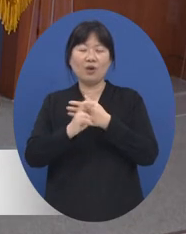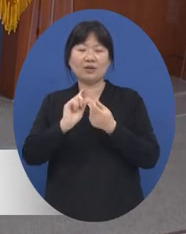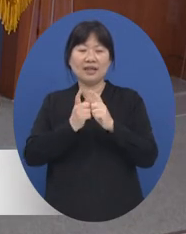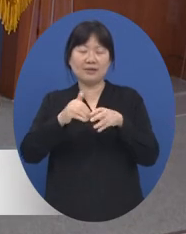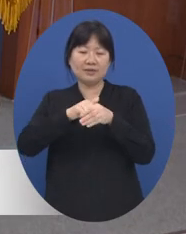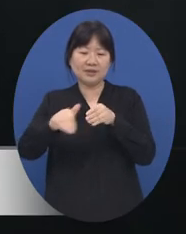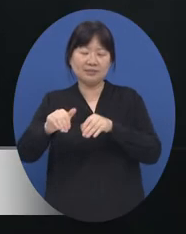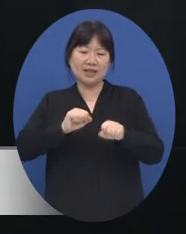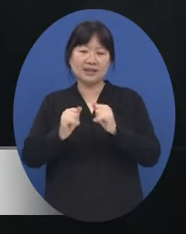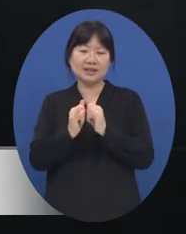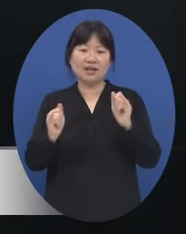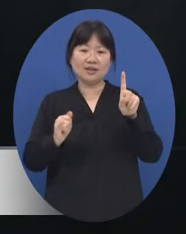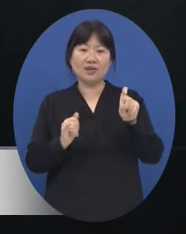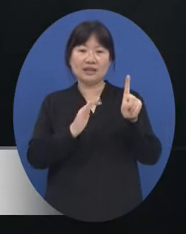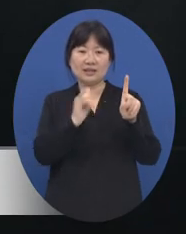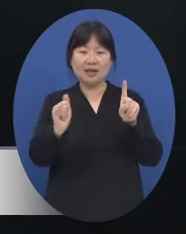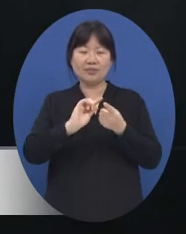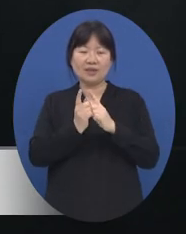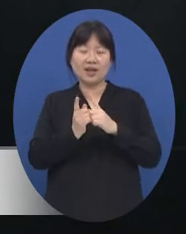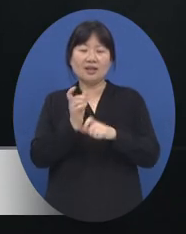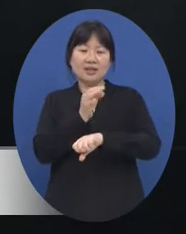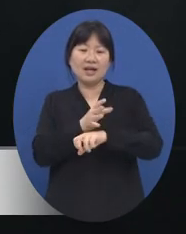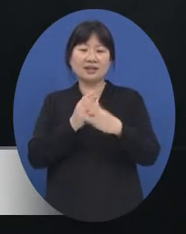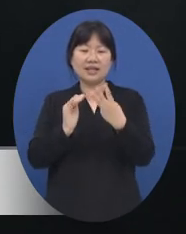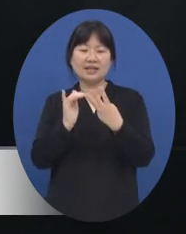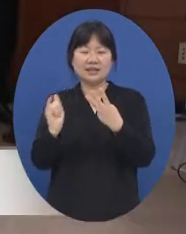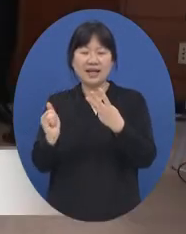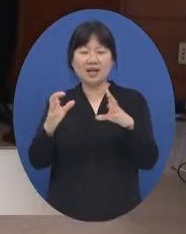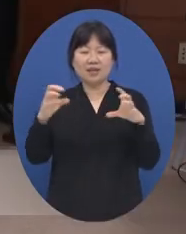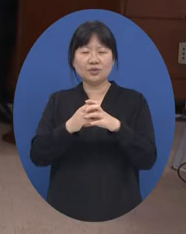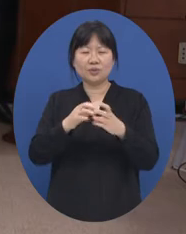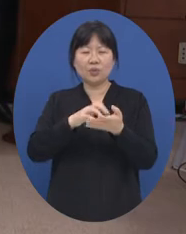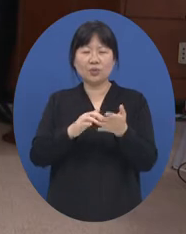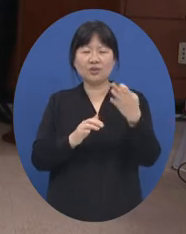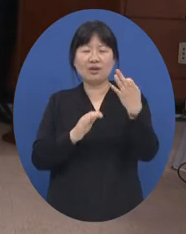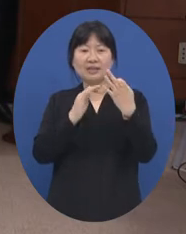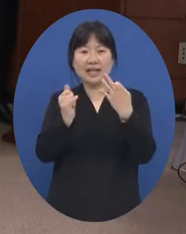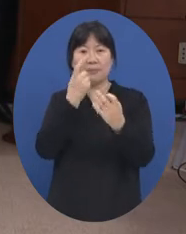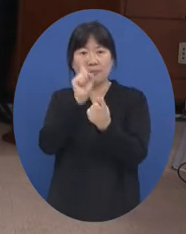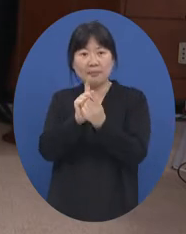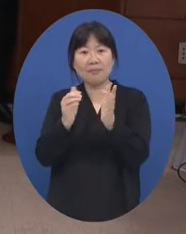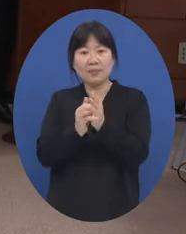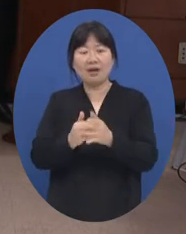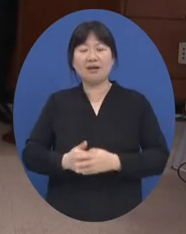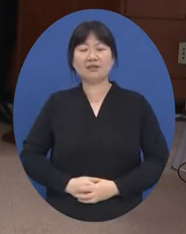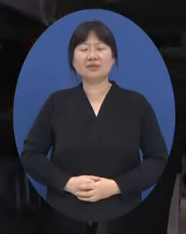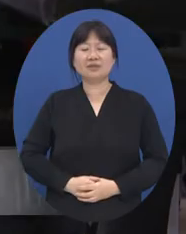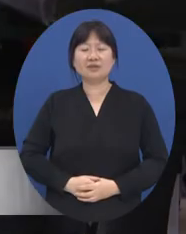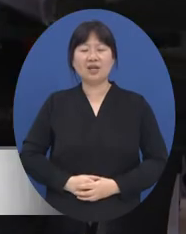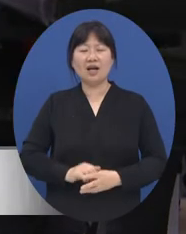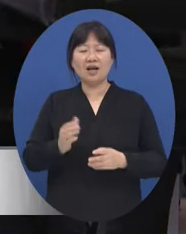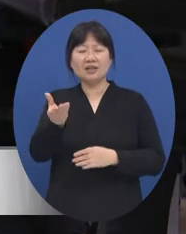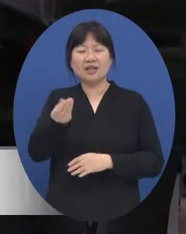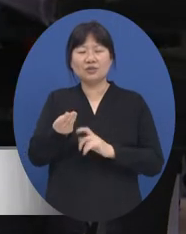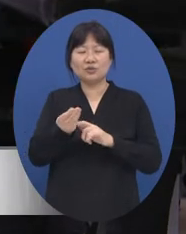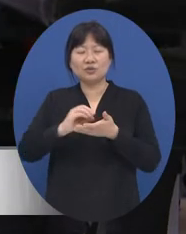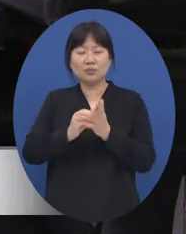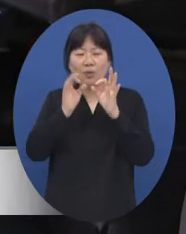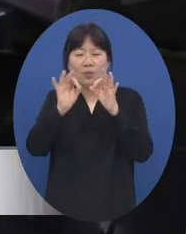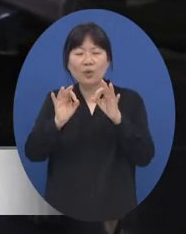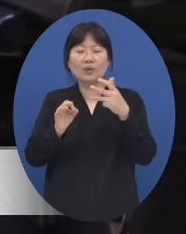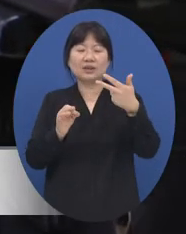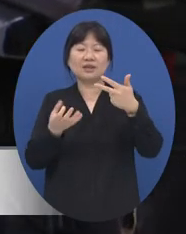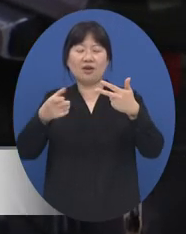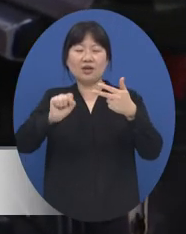불법 대리급 행위자 11명과 대리구매 행위자 3명 등 총 14명을 적발해 씁니다 이들의 대출 규모는